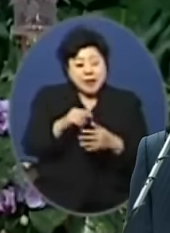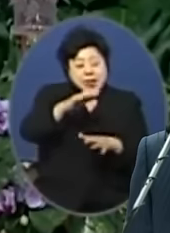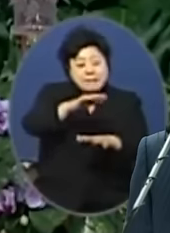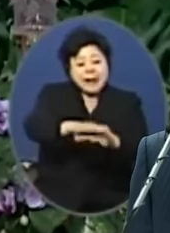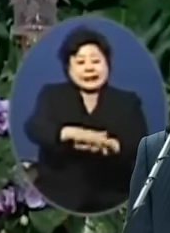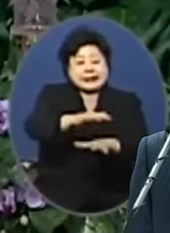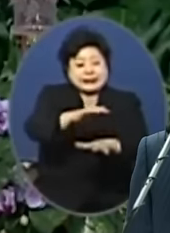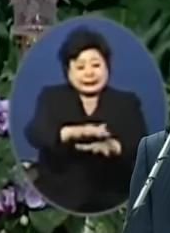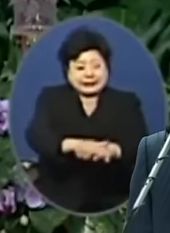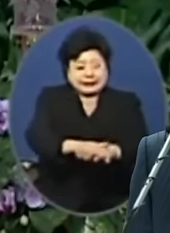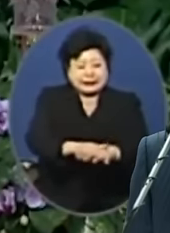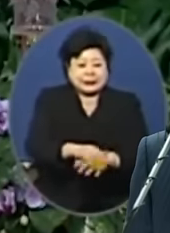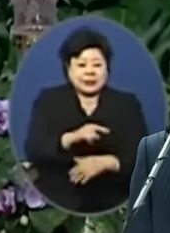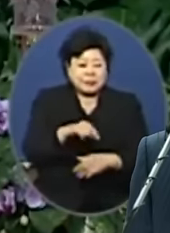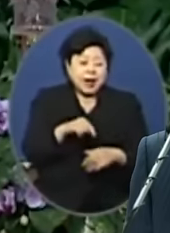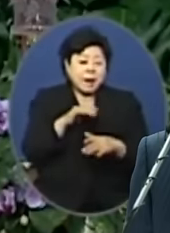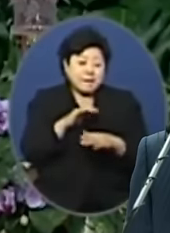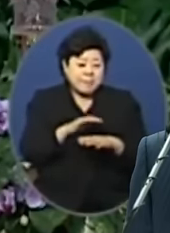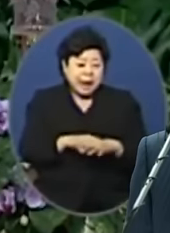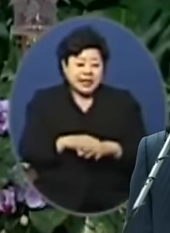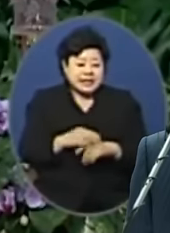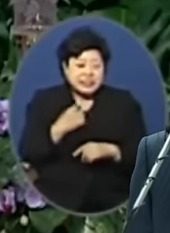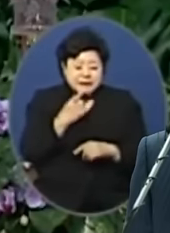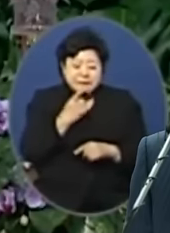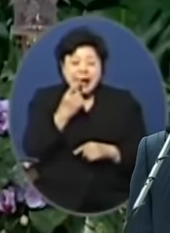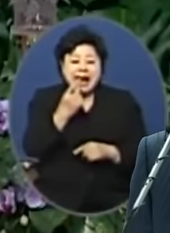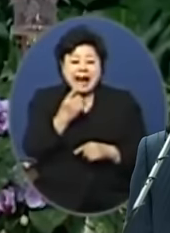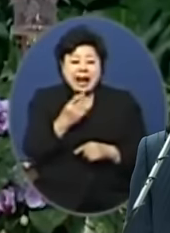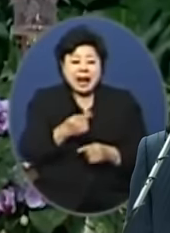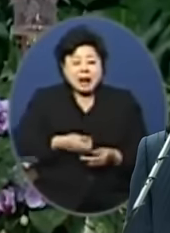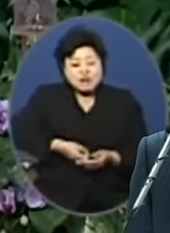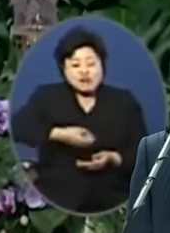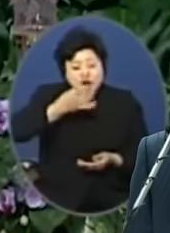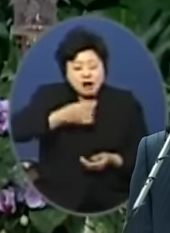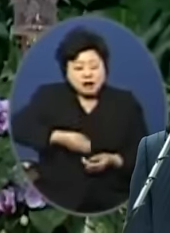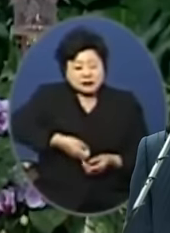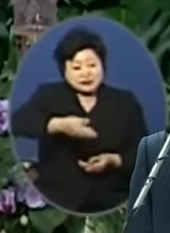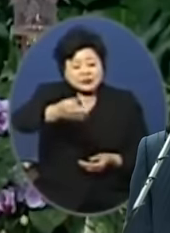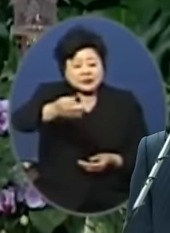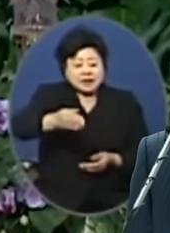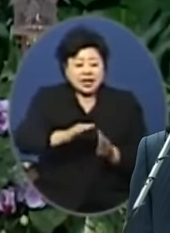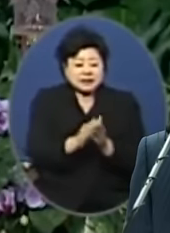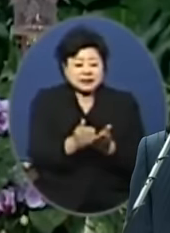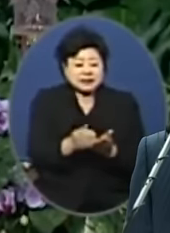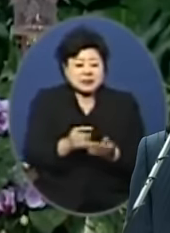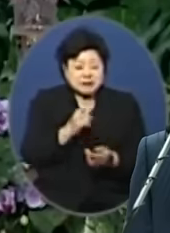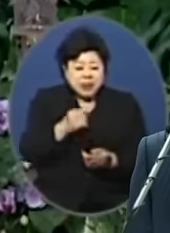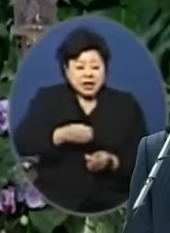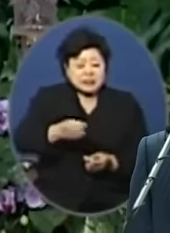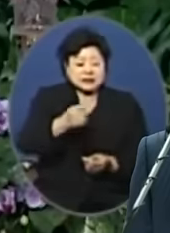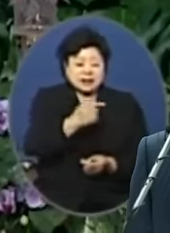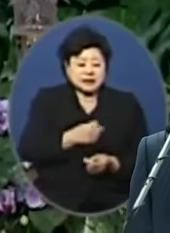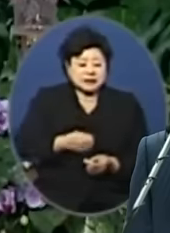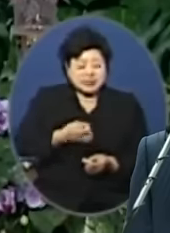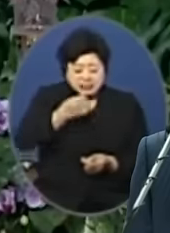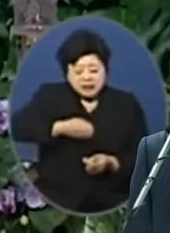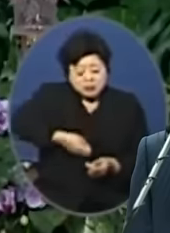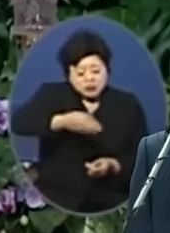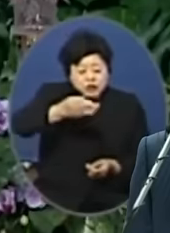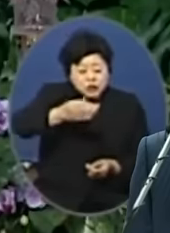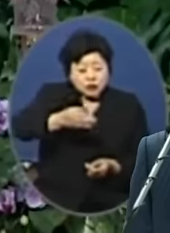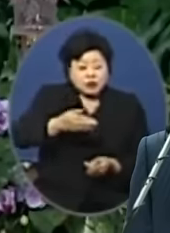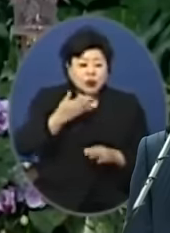밭입니다. 그 마음의 밭에 우리 입의 말로서 뿌리는 것입니다. 내가 직접 말을 해서 내 가슴에 씨를 뿌리는 것도